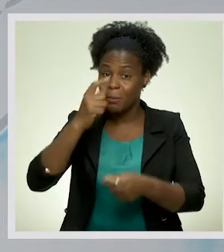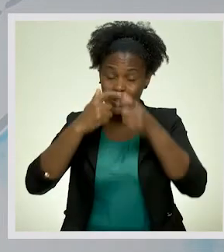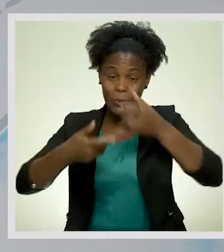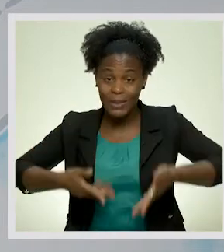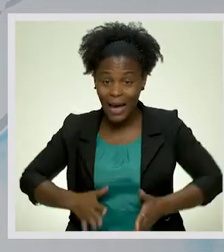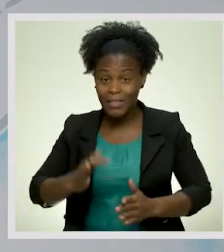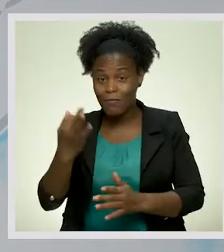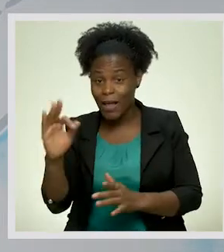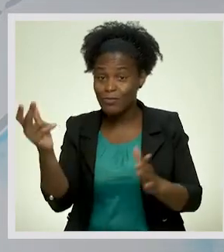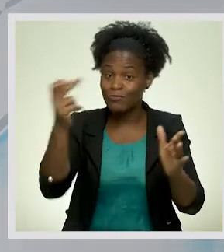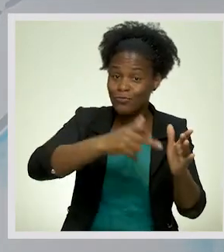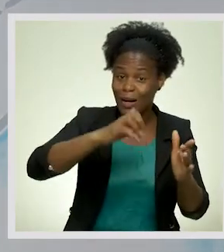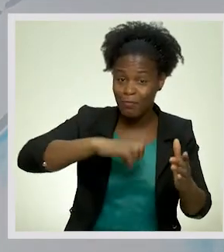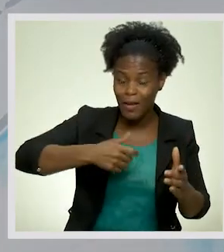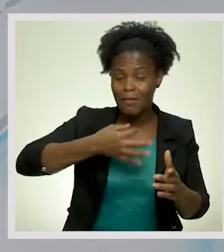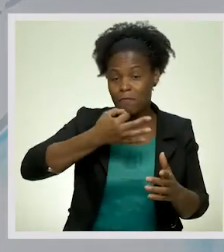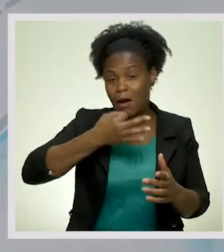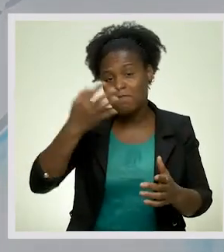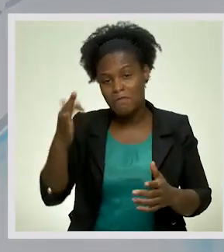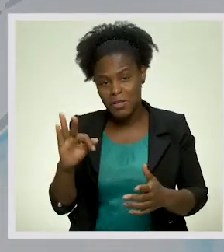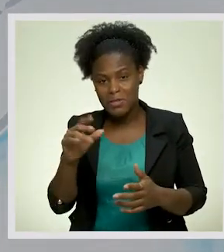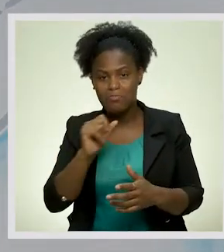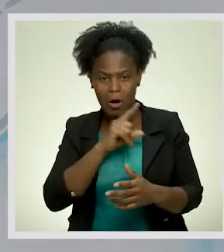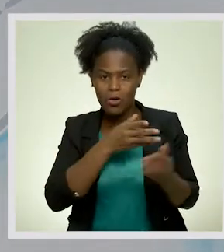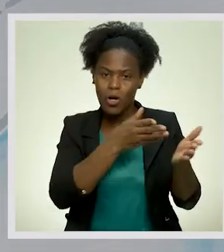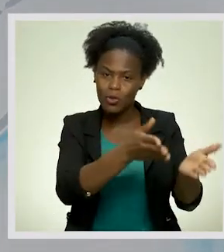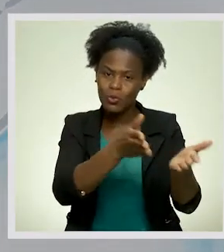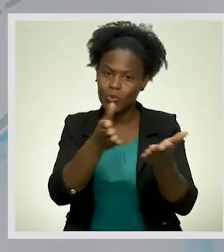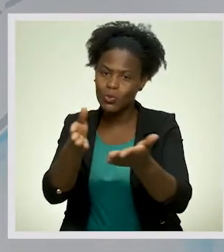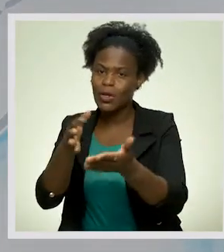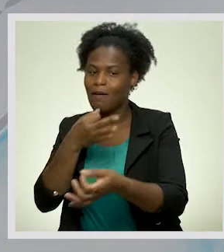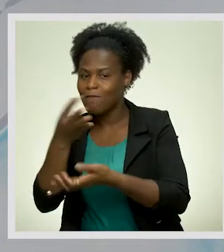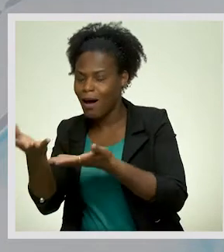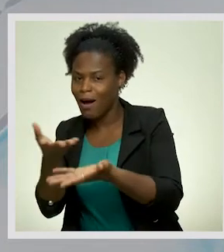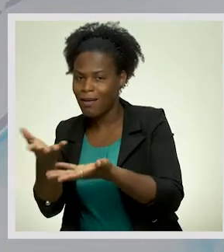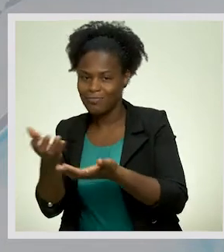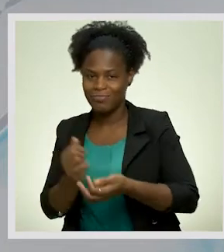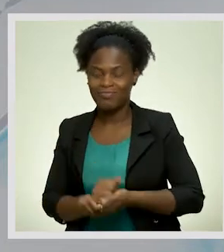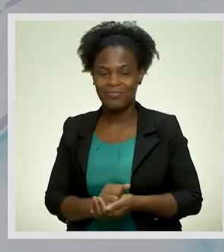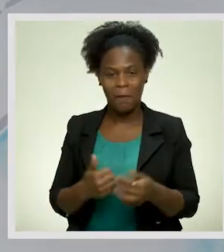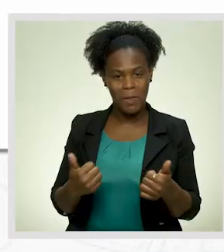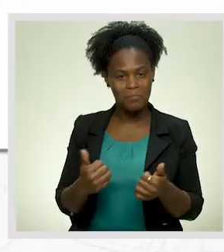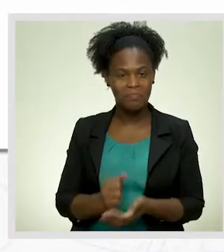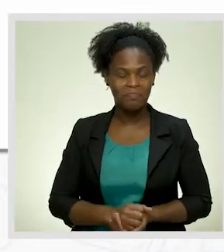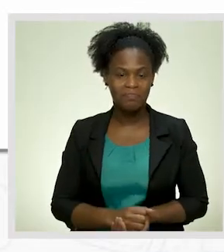parlent français, donc ça peut vous aider à parler avec eux. Très bien.